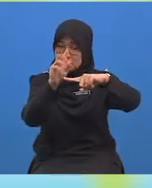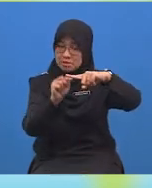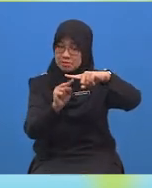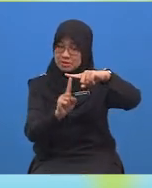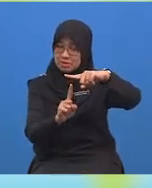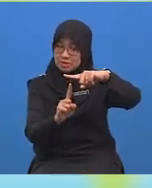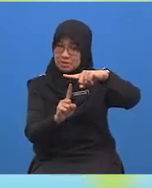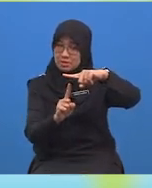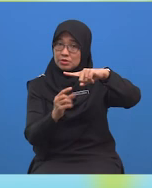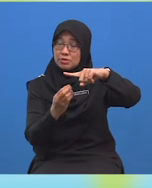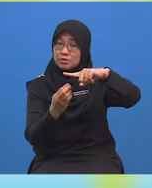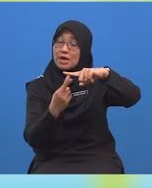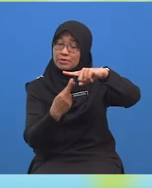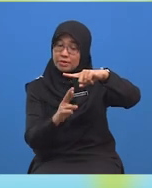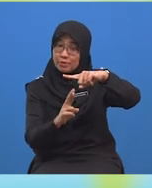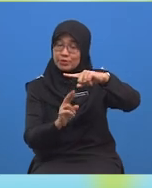1.136/1000.